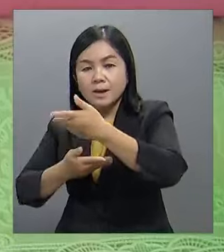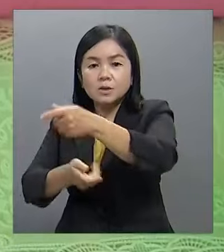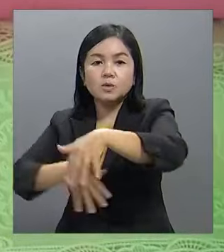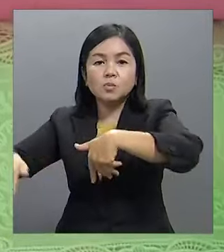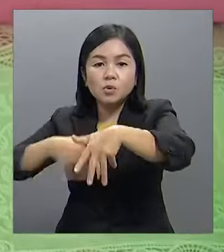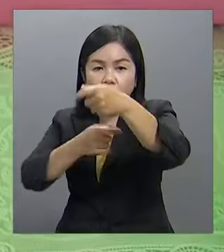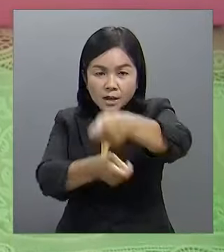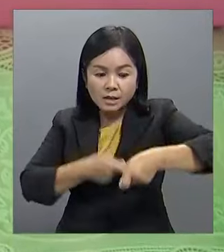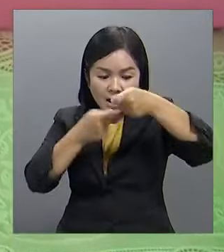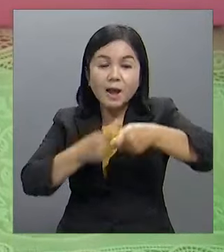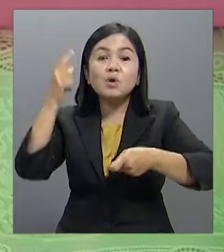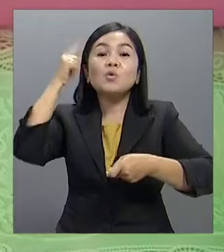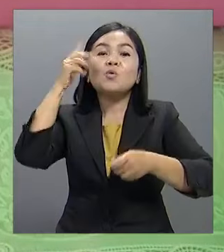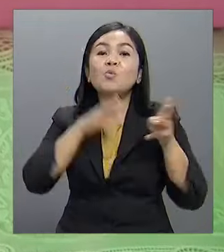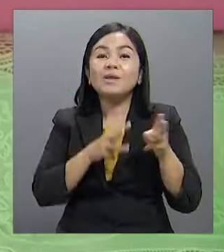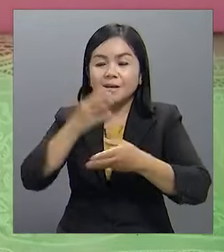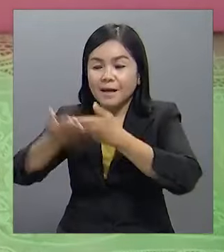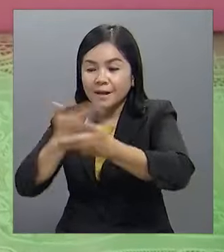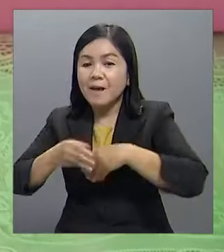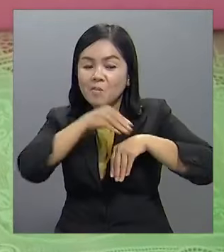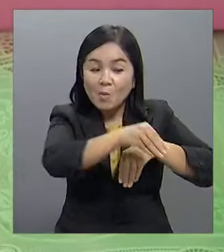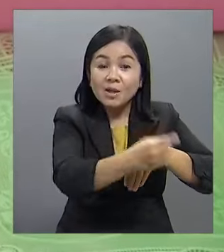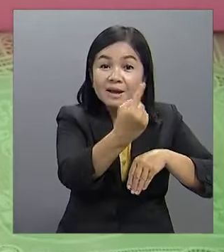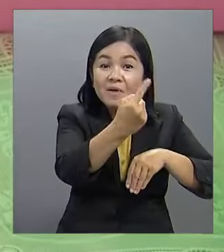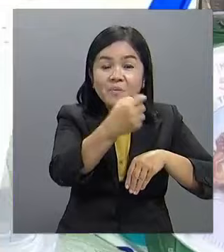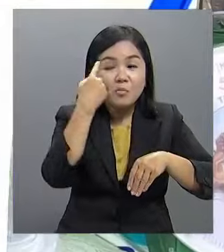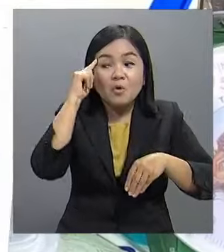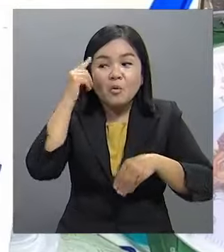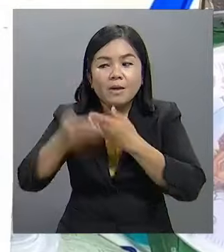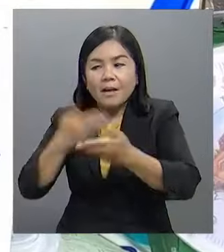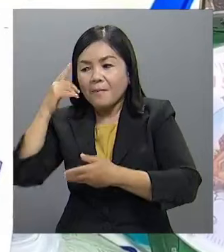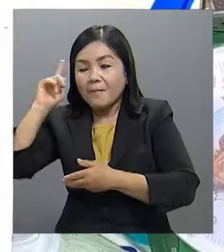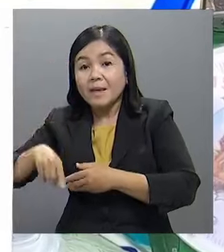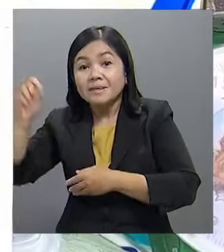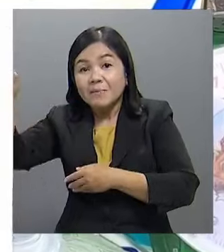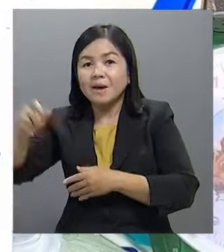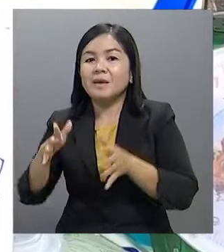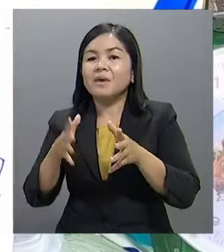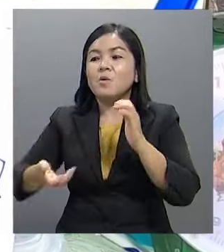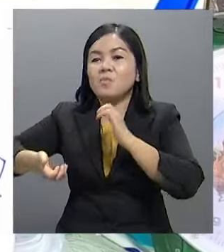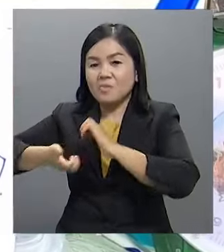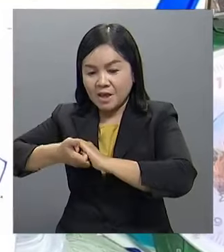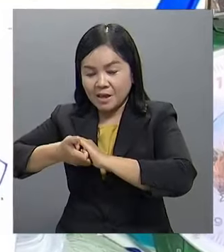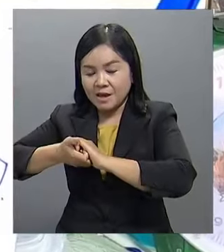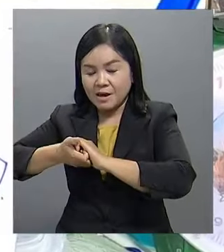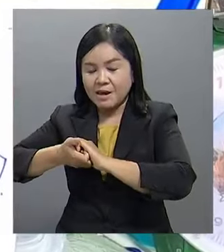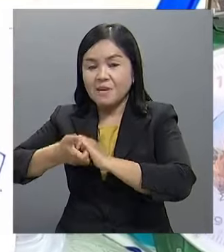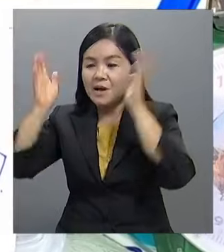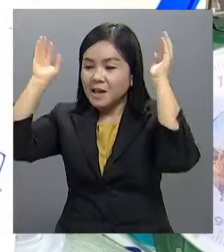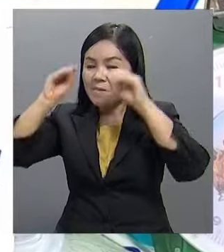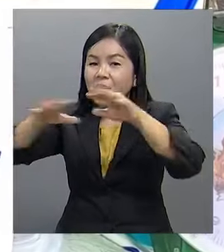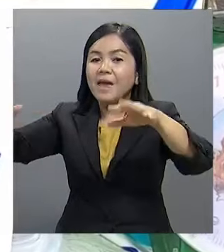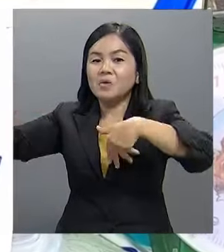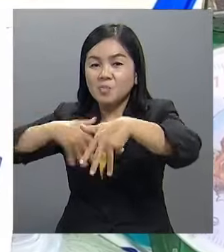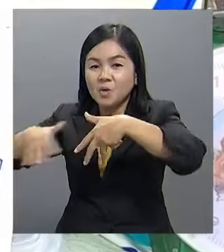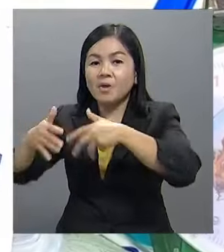แบบเชิงรุกคือปกติเกษตรกรก็จะปลูกอย่างเดียวไม่รู้วิธีการทำการตลาดแต่การร่วมมือกันของสองหน่วยงานนี้เขาทำให้เกษตรกรนั้นเนี่ยสามารถเขาเรียกว่